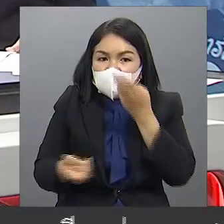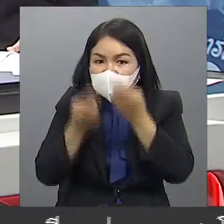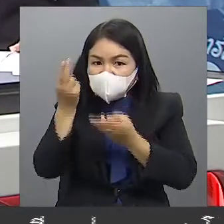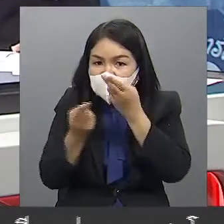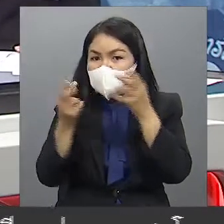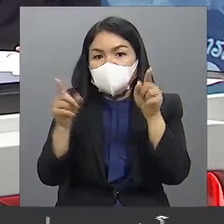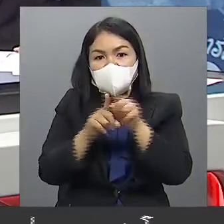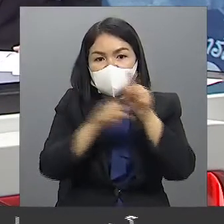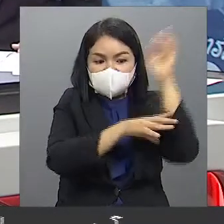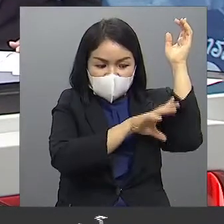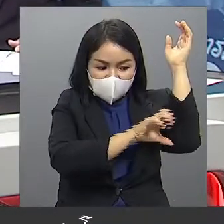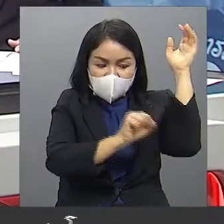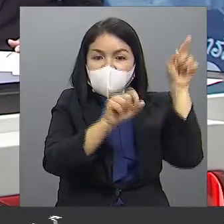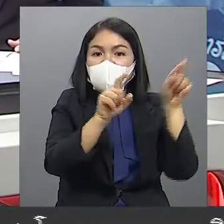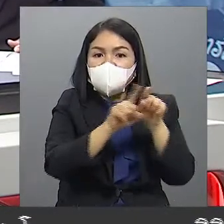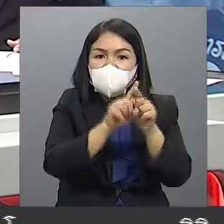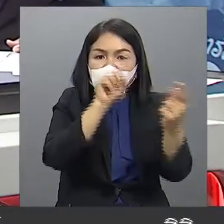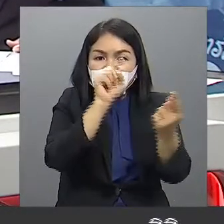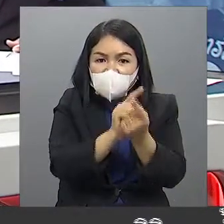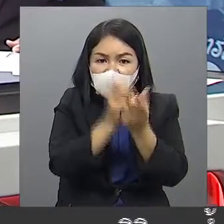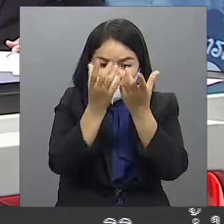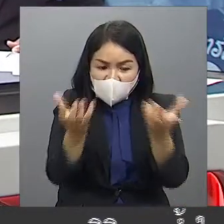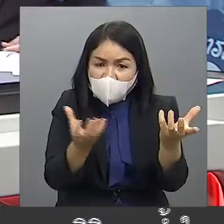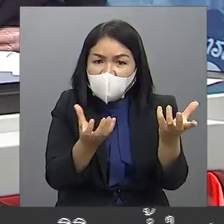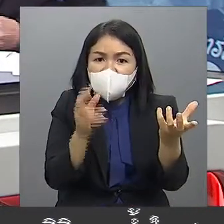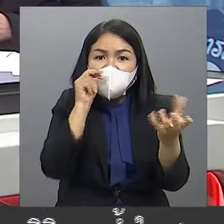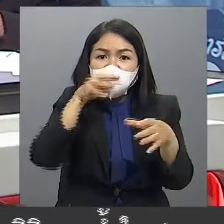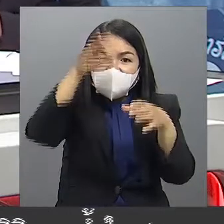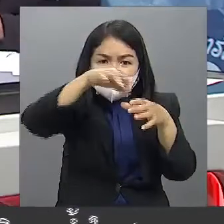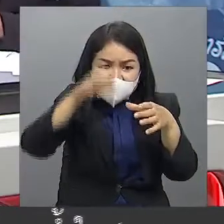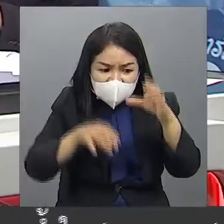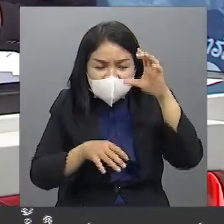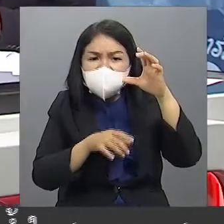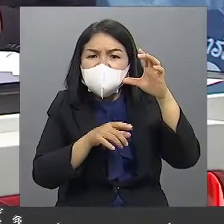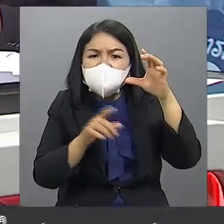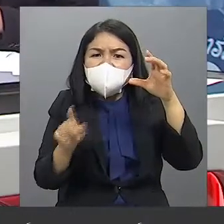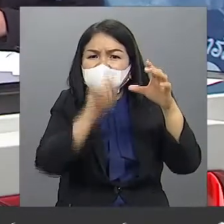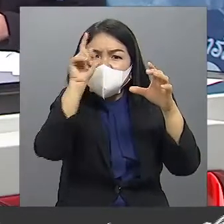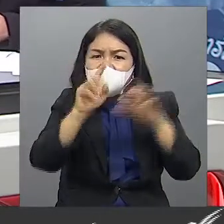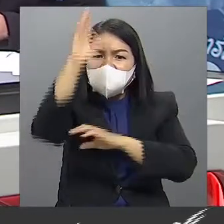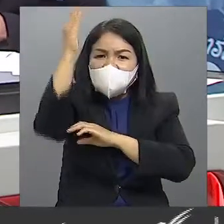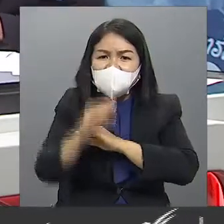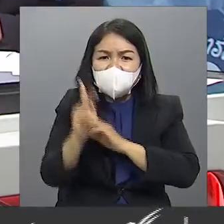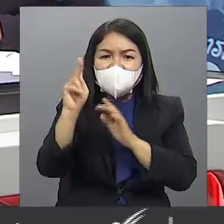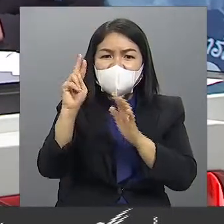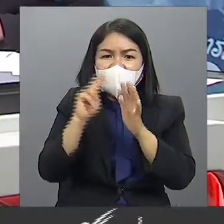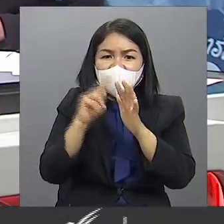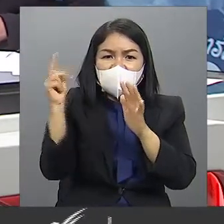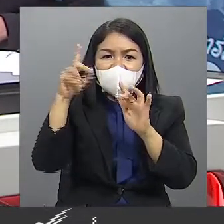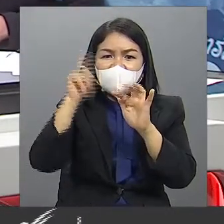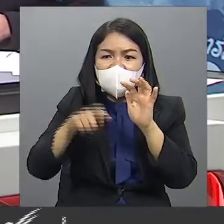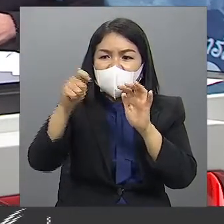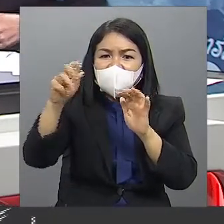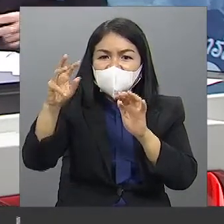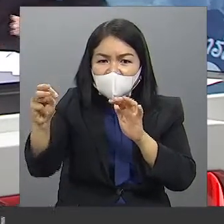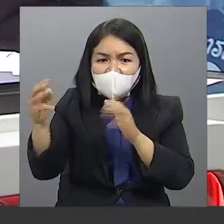วชหลังพบเครื่องดื่มแปลกปลอมในขวดชาค่ะคาดการว่าเป็นน้ำใบกระท่อมที่ญาตินำมาฝากเอาไว้ให้กับผู้ป่วยติดตามจากคุณ